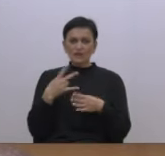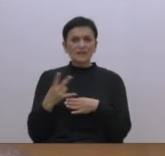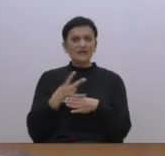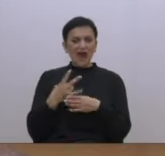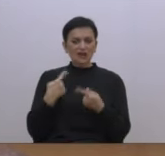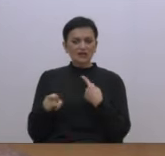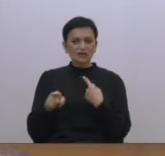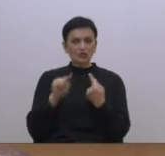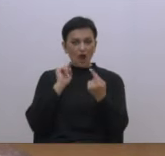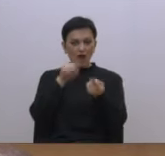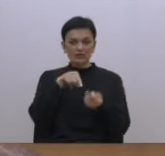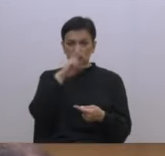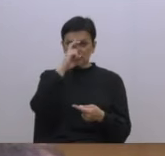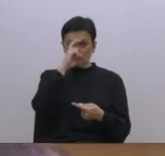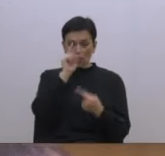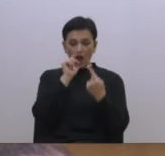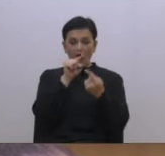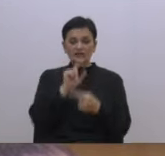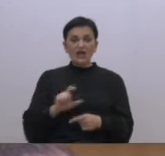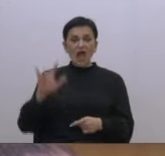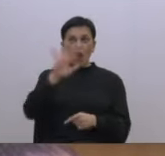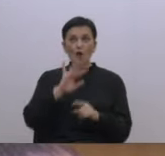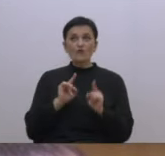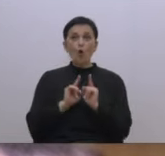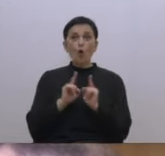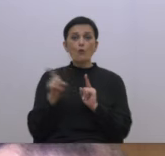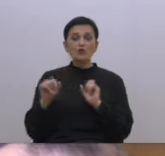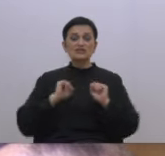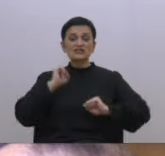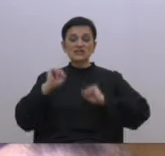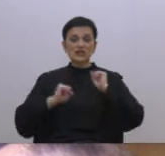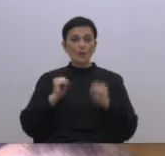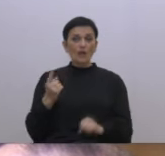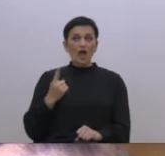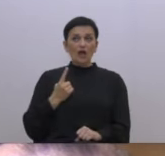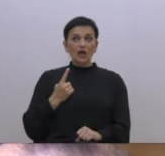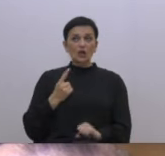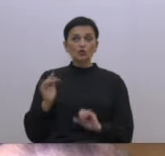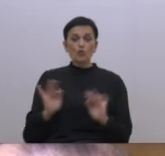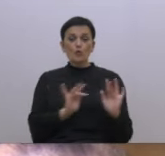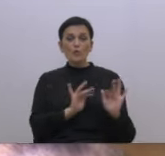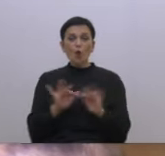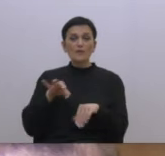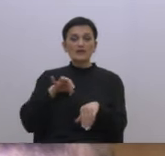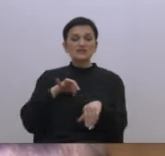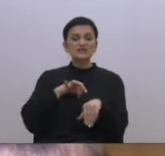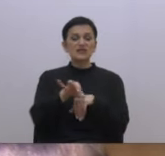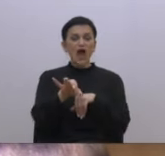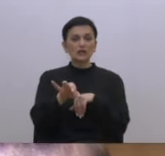რადიკალური ანტისახელმწიფოებრივი და ანტიევროპული ოპოზიცია ცდილობს და ელოდება მოვლენების ძალადობრივი